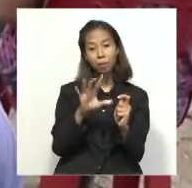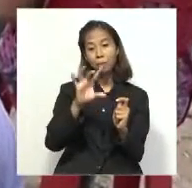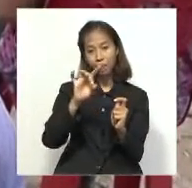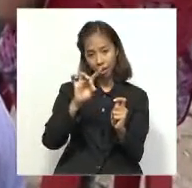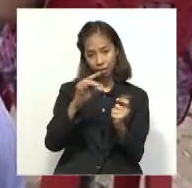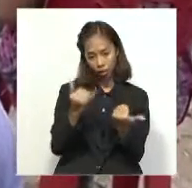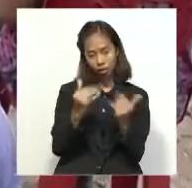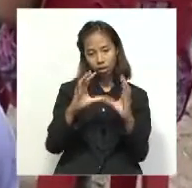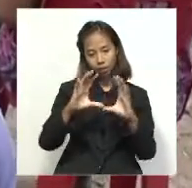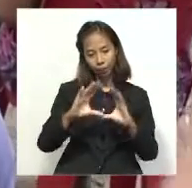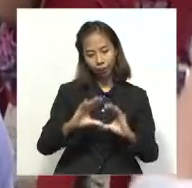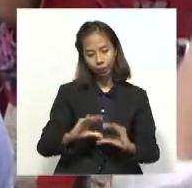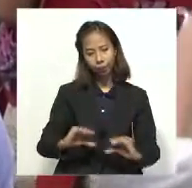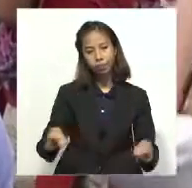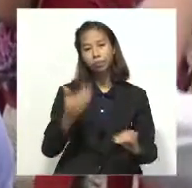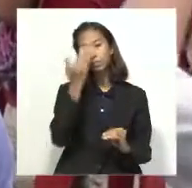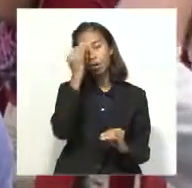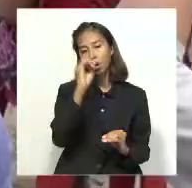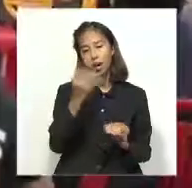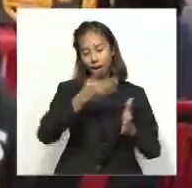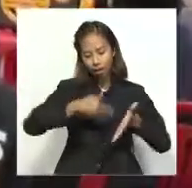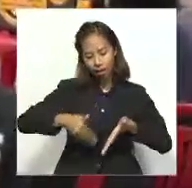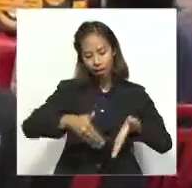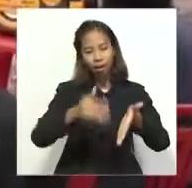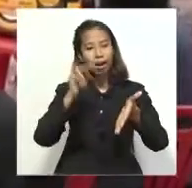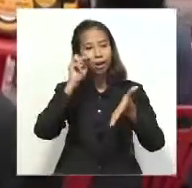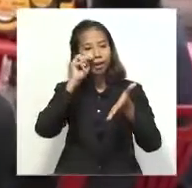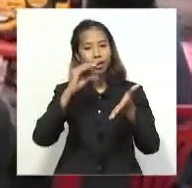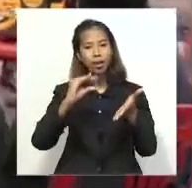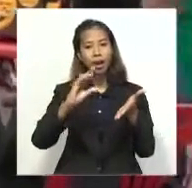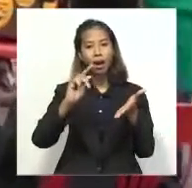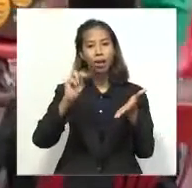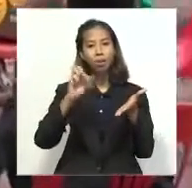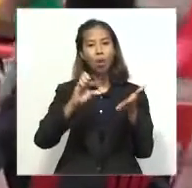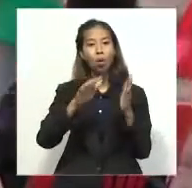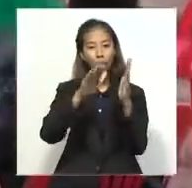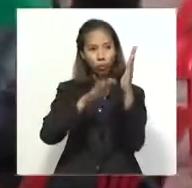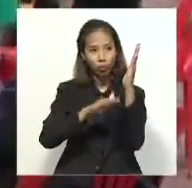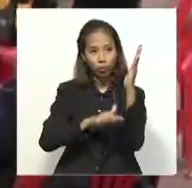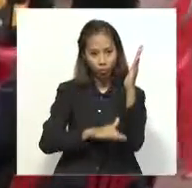นี้ก็เริ่มคลี่คลายแล้วหลังจากที่ระดับน้ำในแม่น้ำโขงลดลงค่ะ